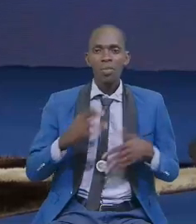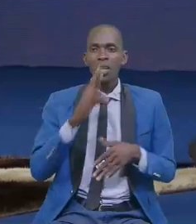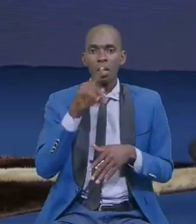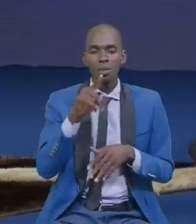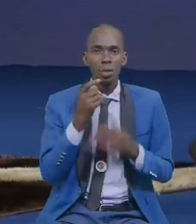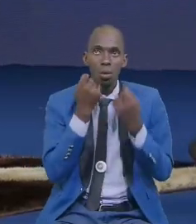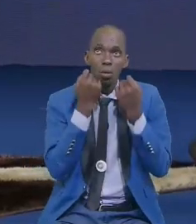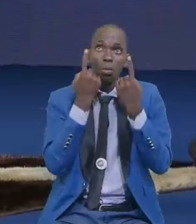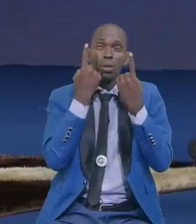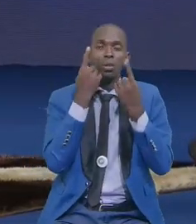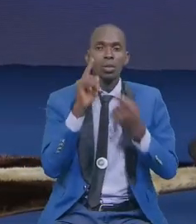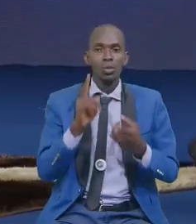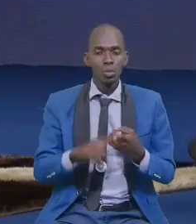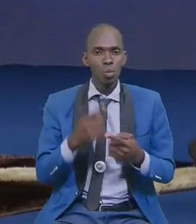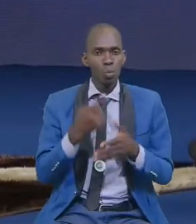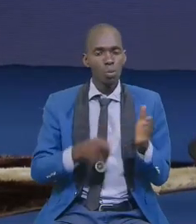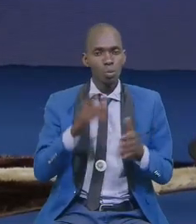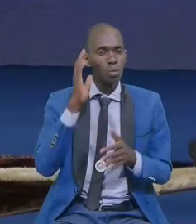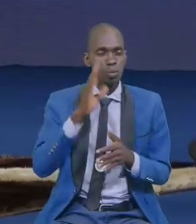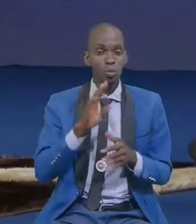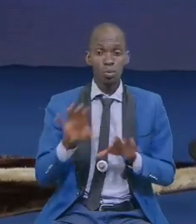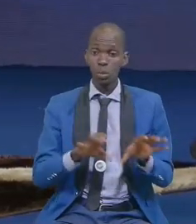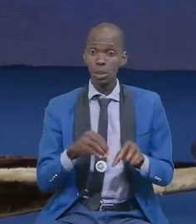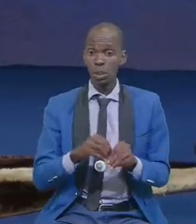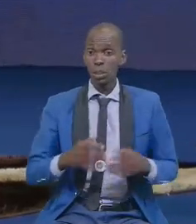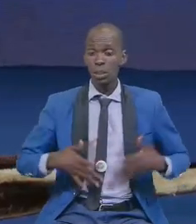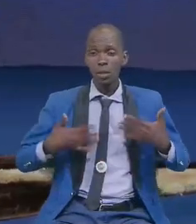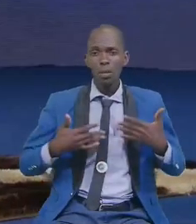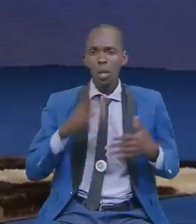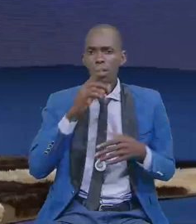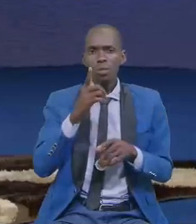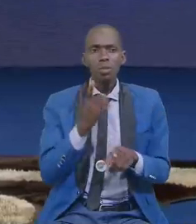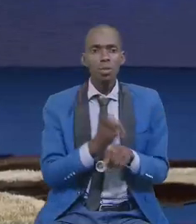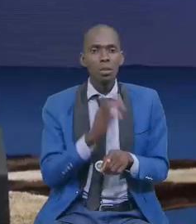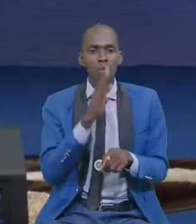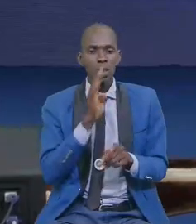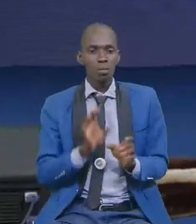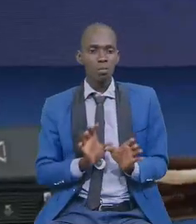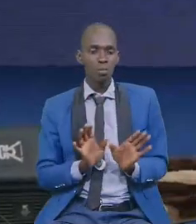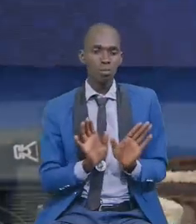Est-ce que tu t'es réveillé par rapport à ce que tu fais dans la vie?